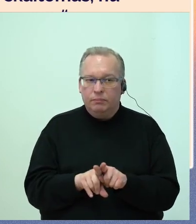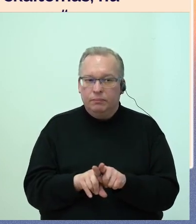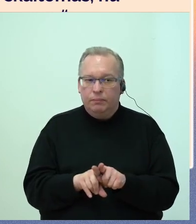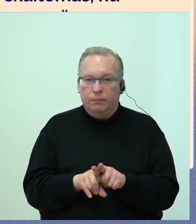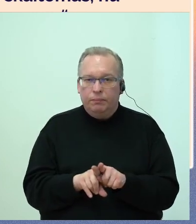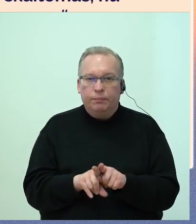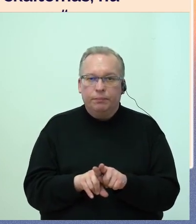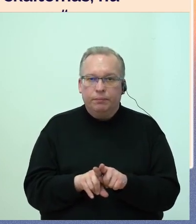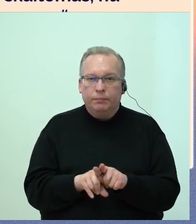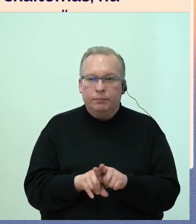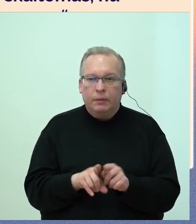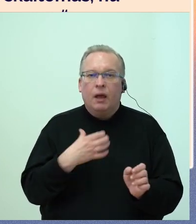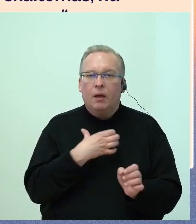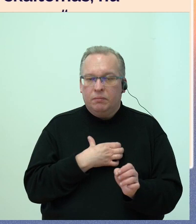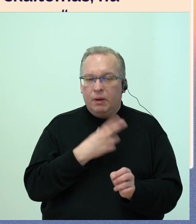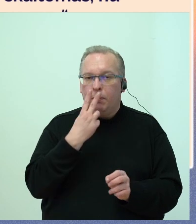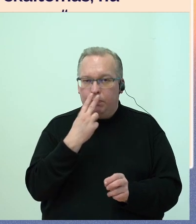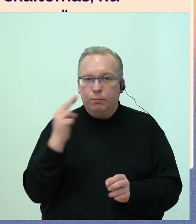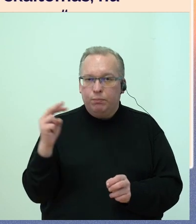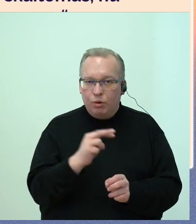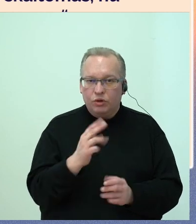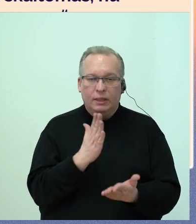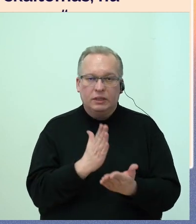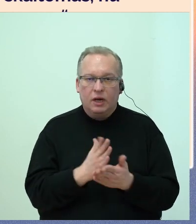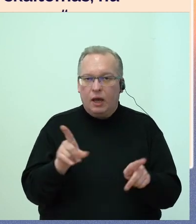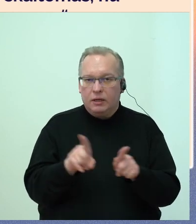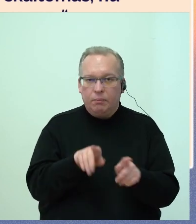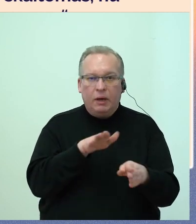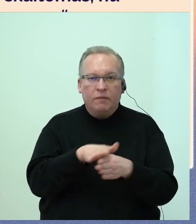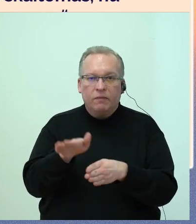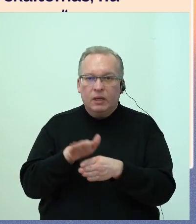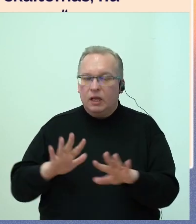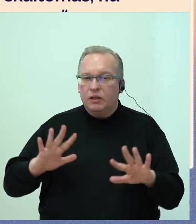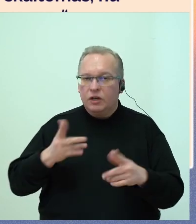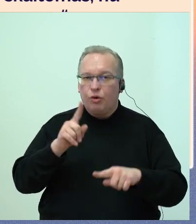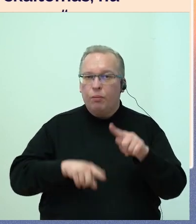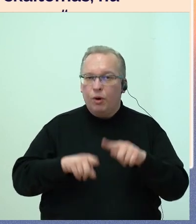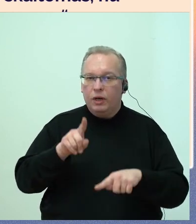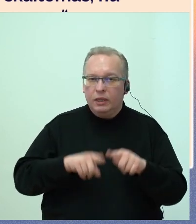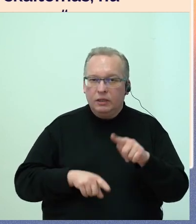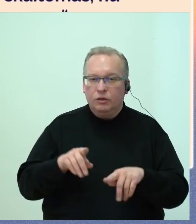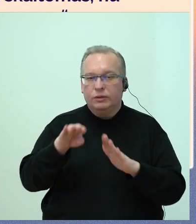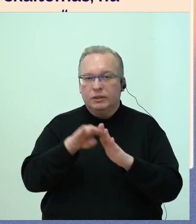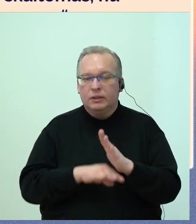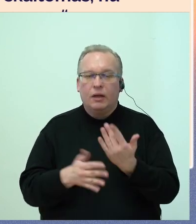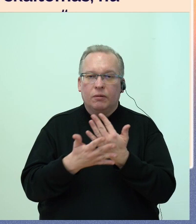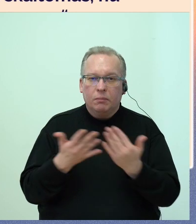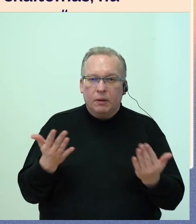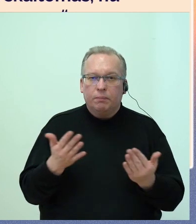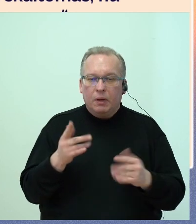dichotomijos aspektas, kad ir vykdant kažkokias politinės priemonės, taip pat